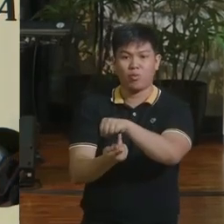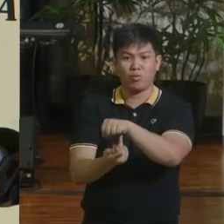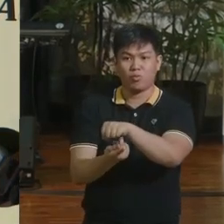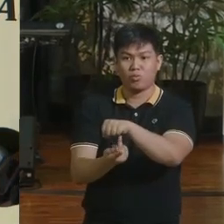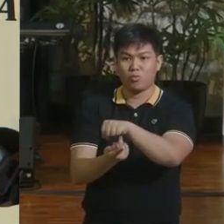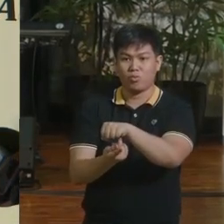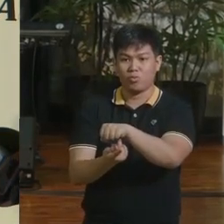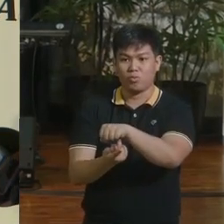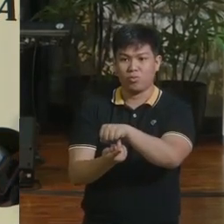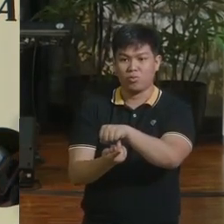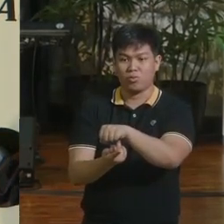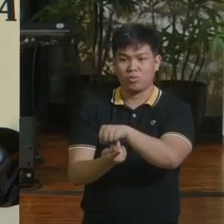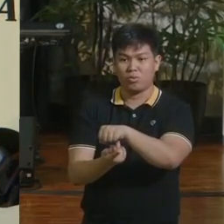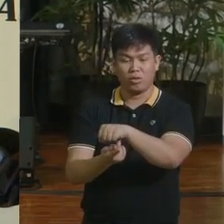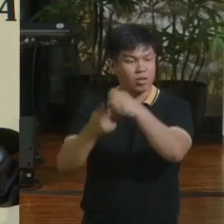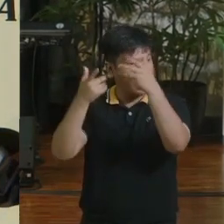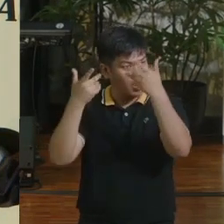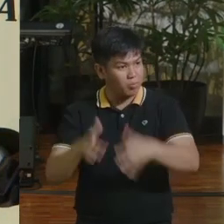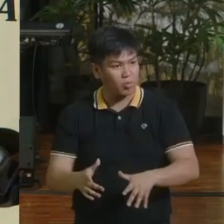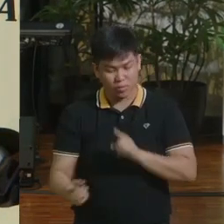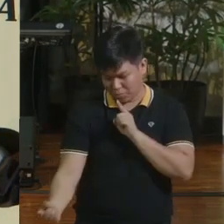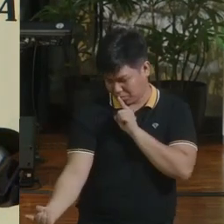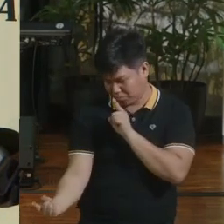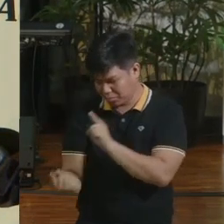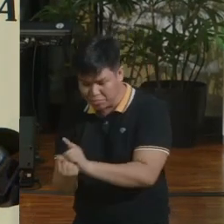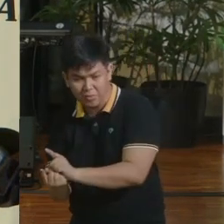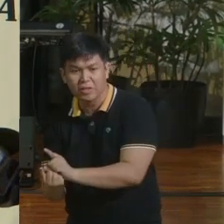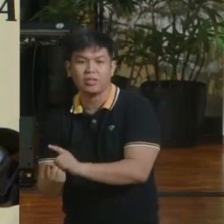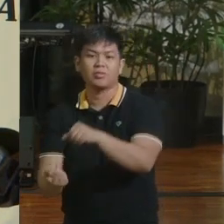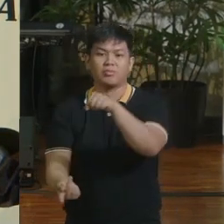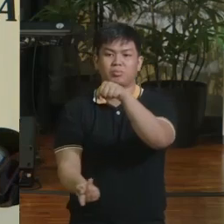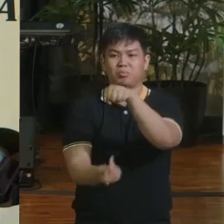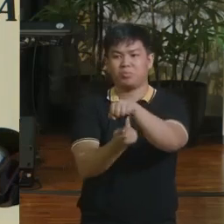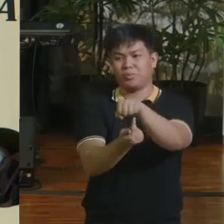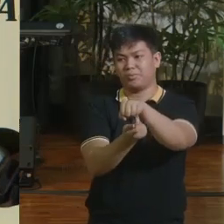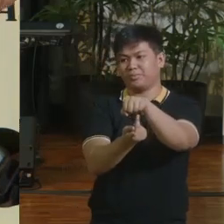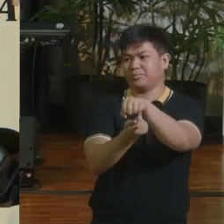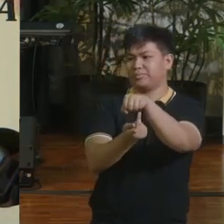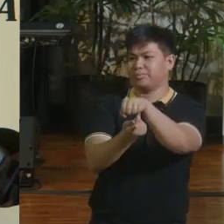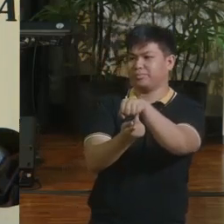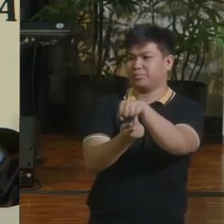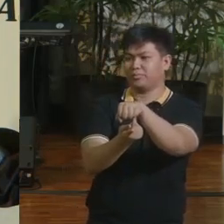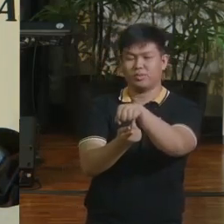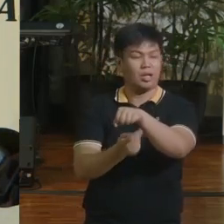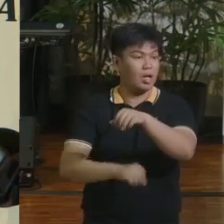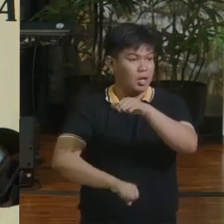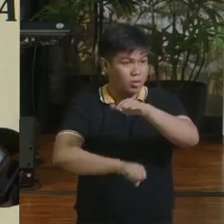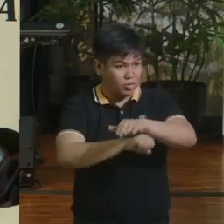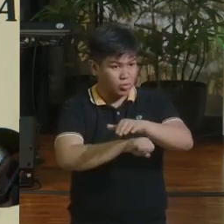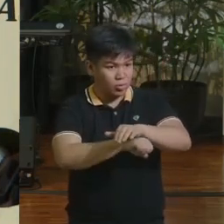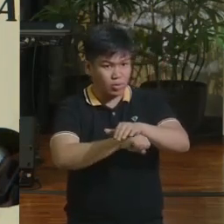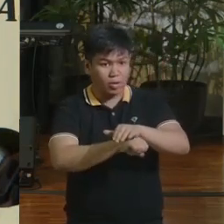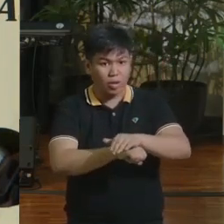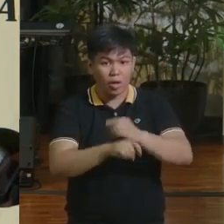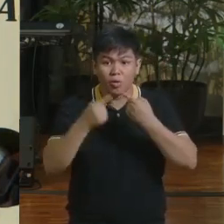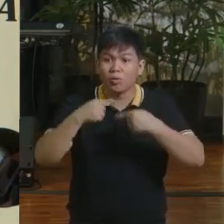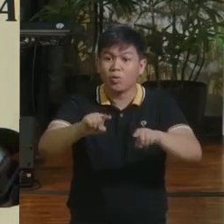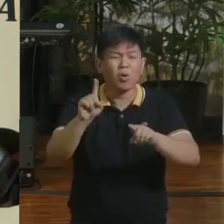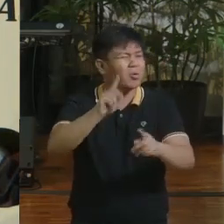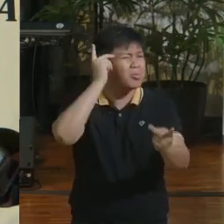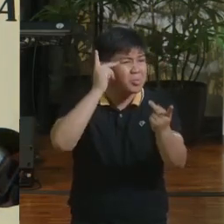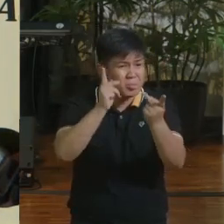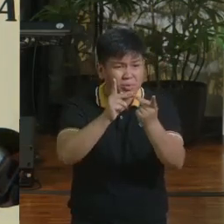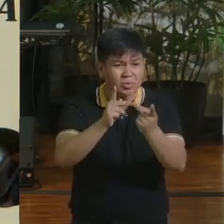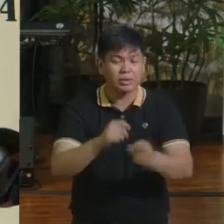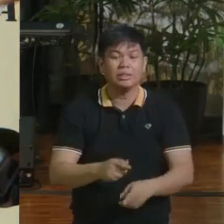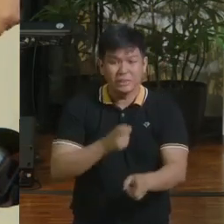tumagos at sinalubong si Paul. Si Saul, papunta siya para pumatay